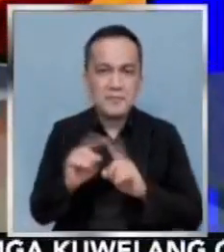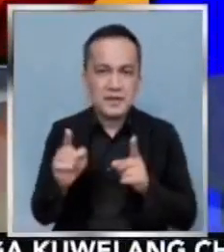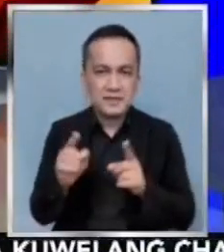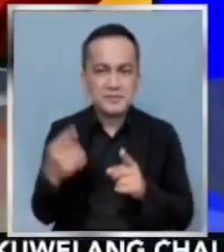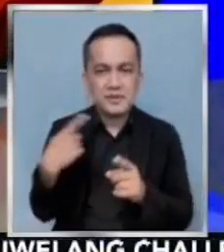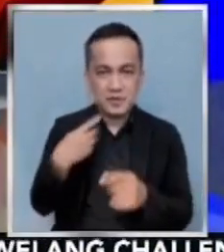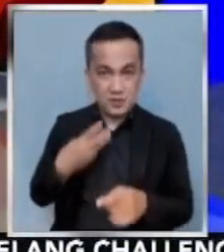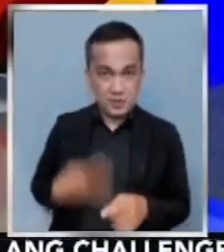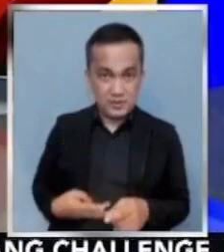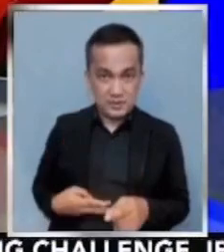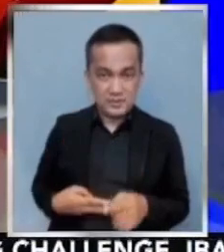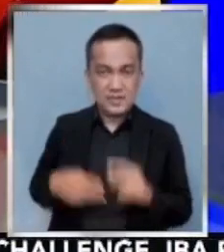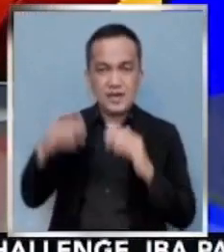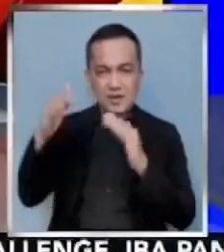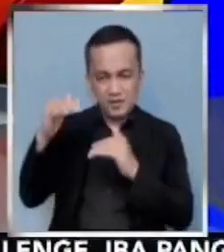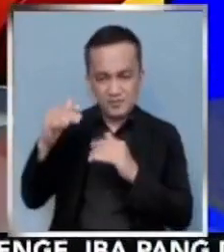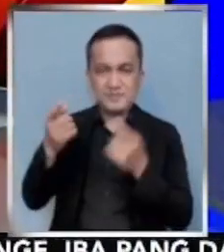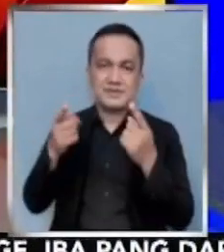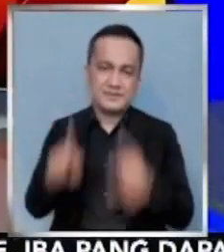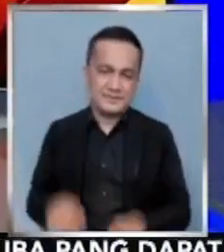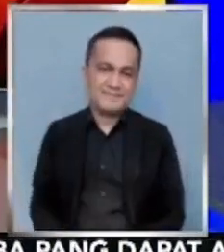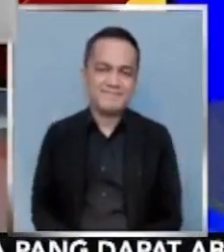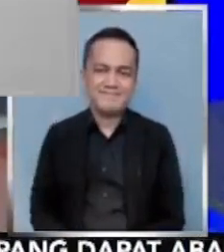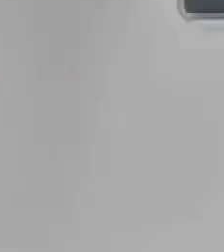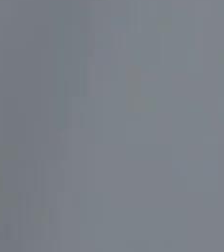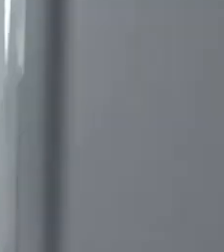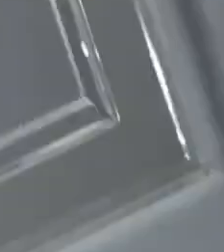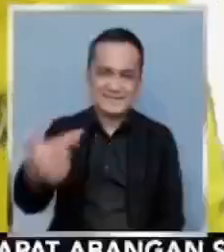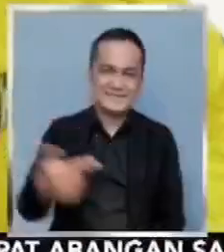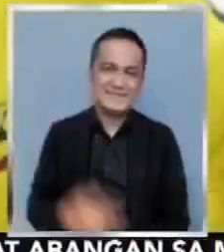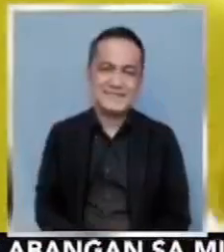sana matupad. Alamin sa chika ni Nelson Canlas.